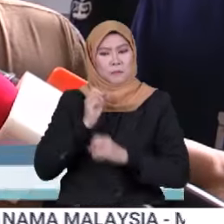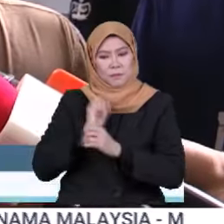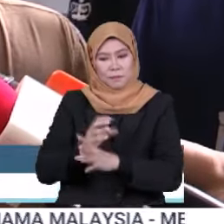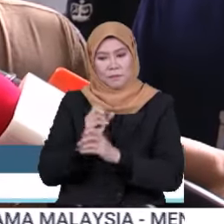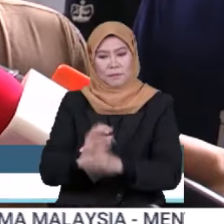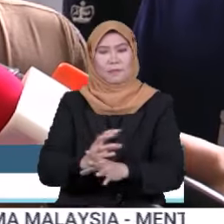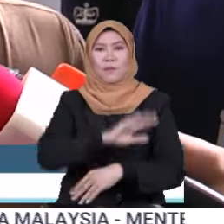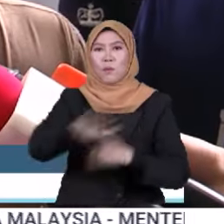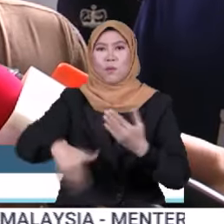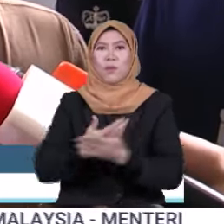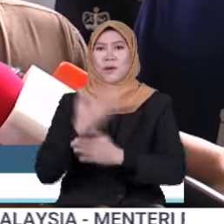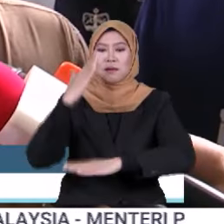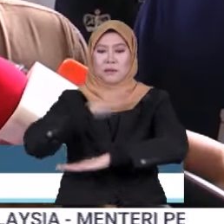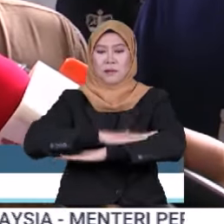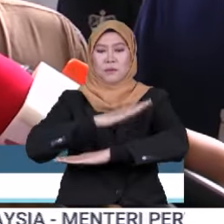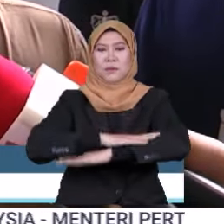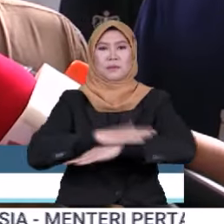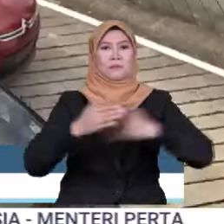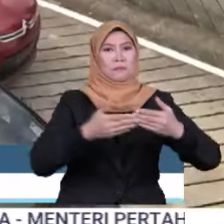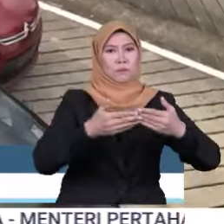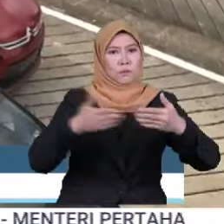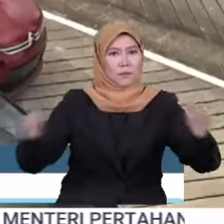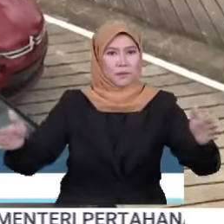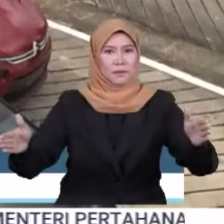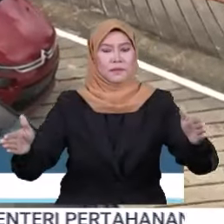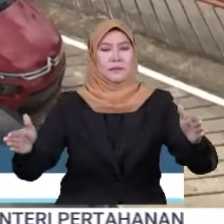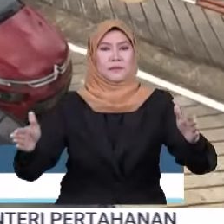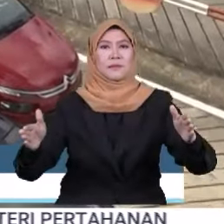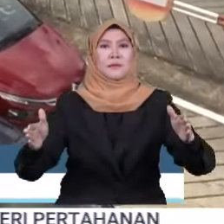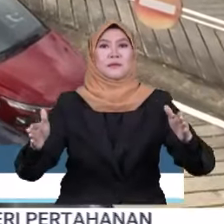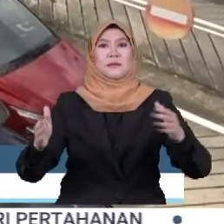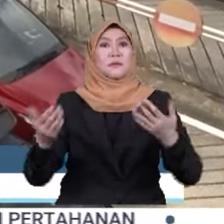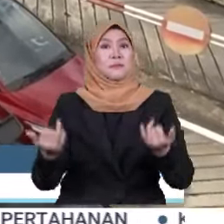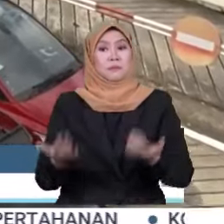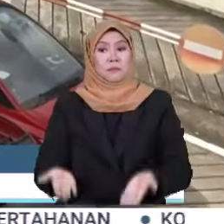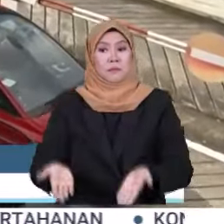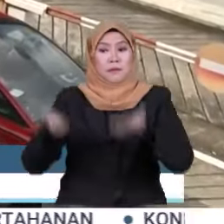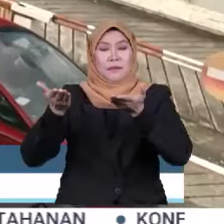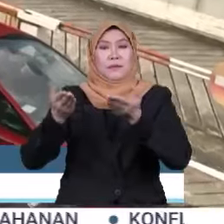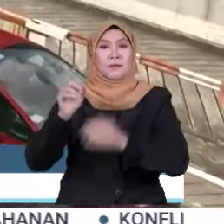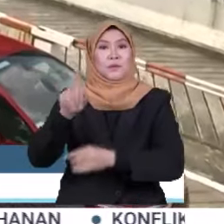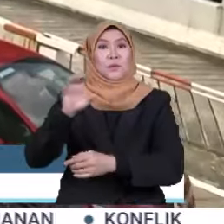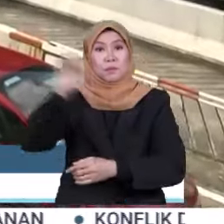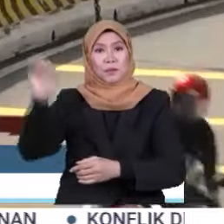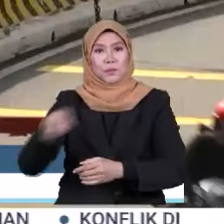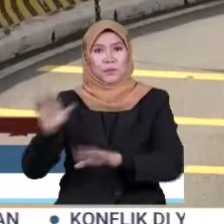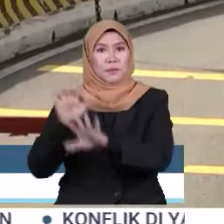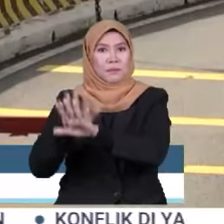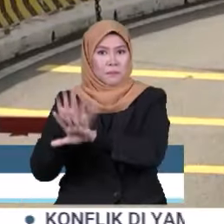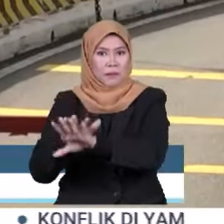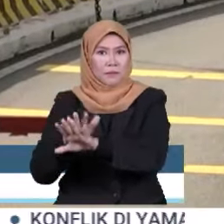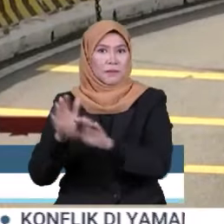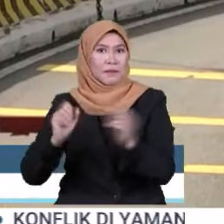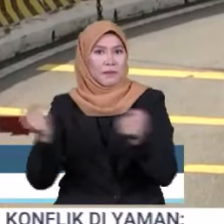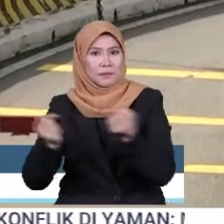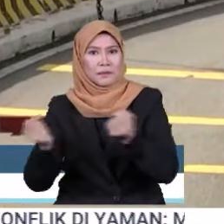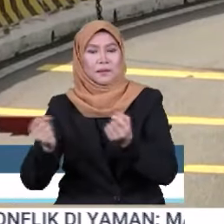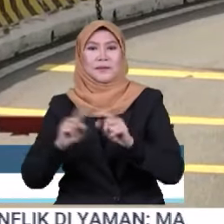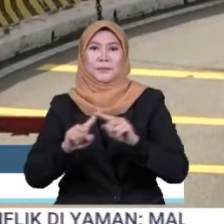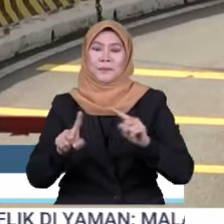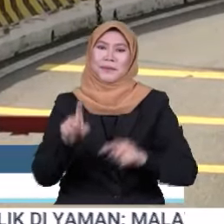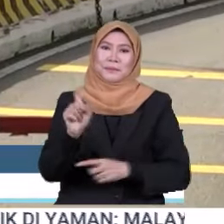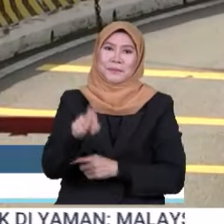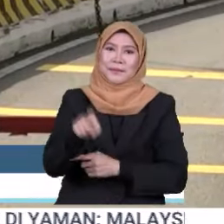that all the counters are open. Kadar efisiensi naik ke 100%, tetapi ialah tahap